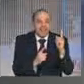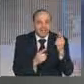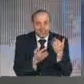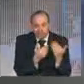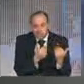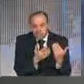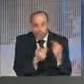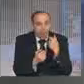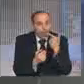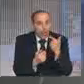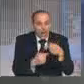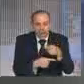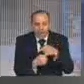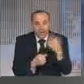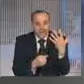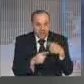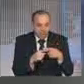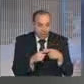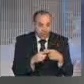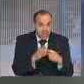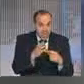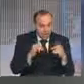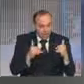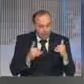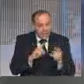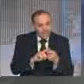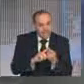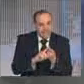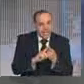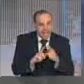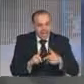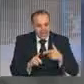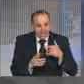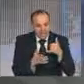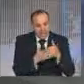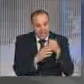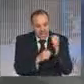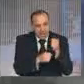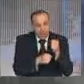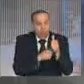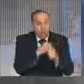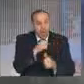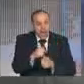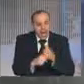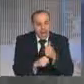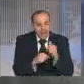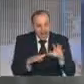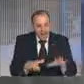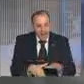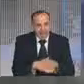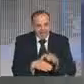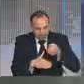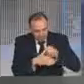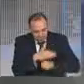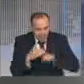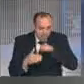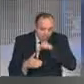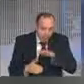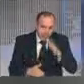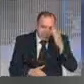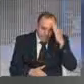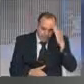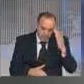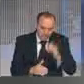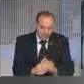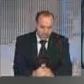الصوفي في دورتها الخامسه اجواء خاصه تعيشها هذه المدينه كل سنه احتفالا بالمولد النبوي